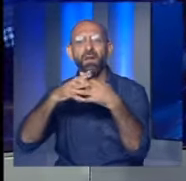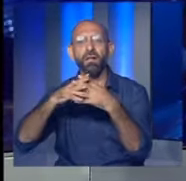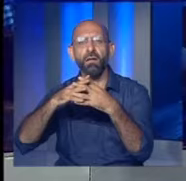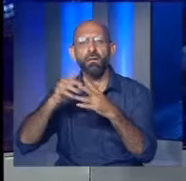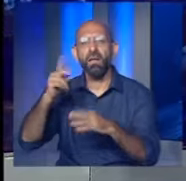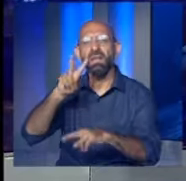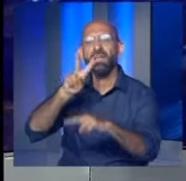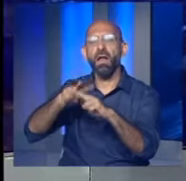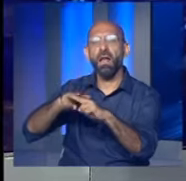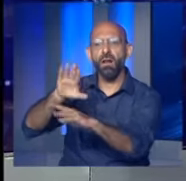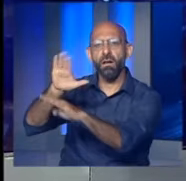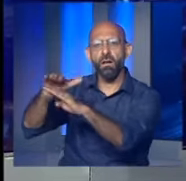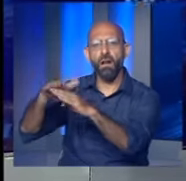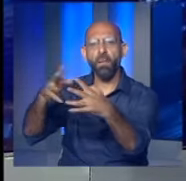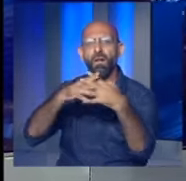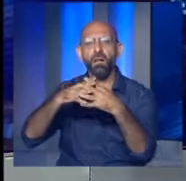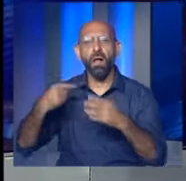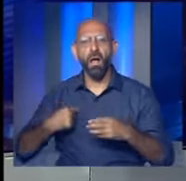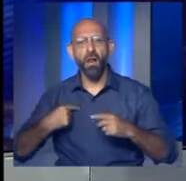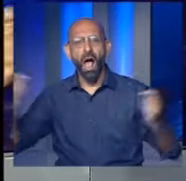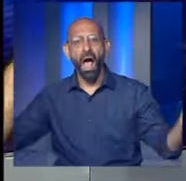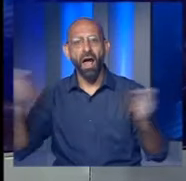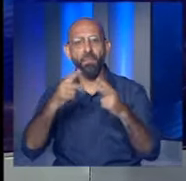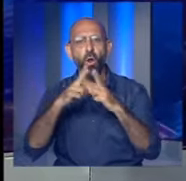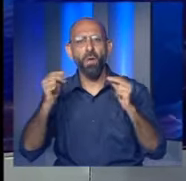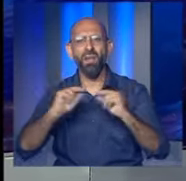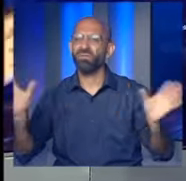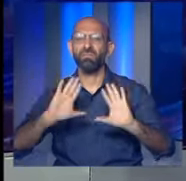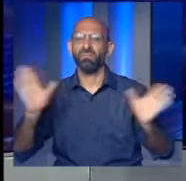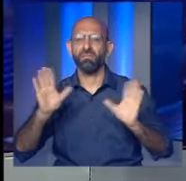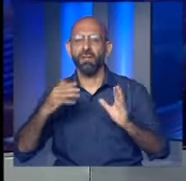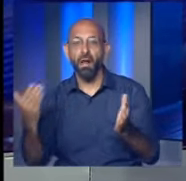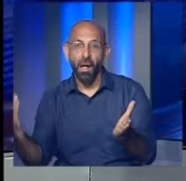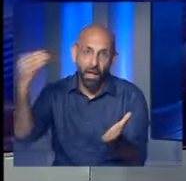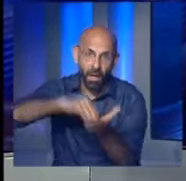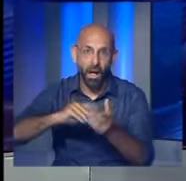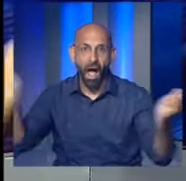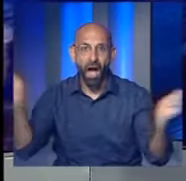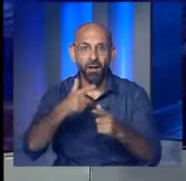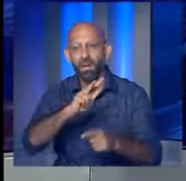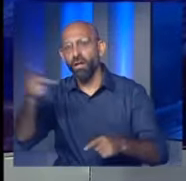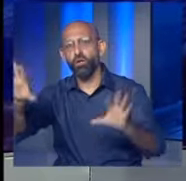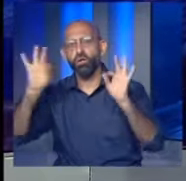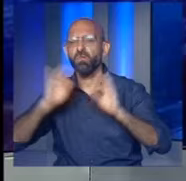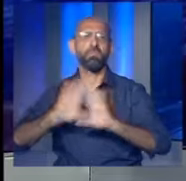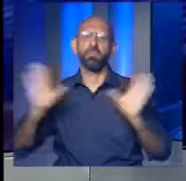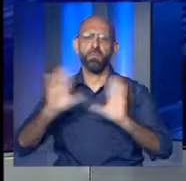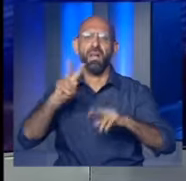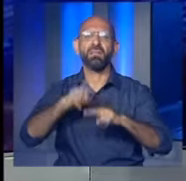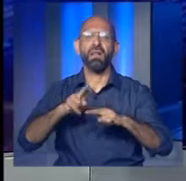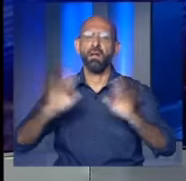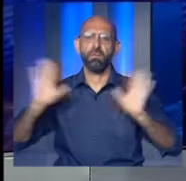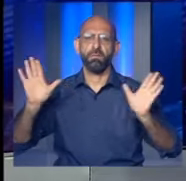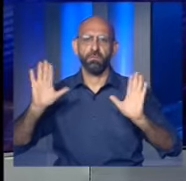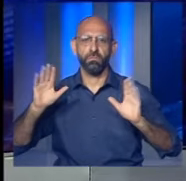مسؤولين امريكيين يوف جلند لا يريد شن حرب على لبنان ولا يريد فتح جبهه اضافيه محاوله